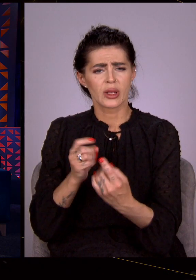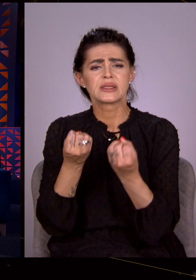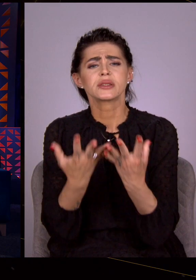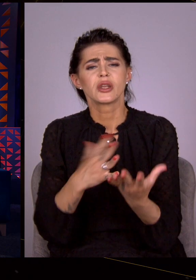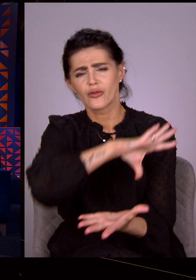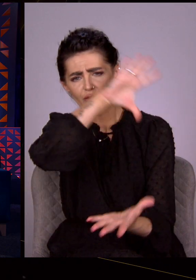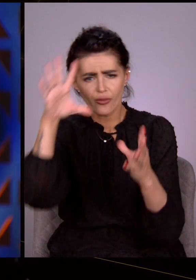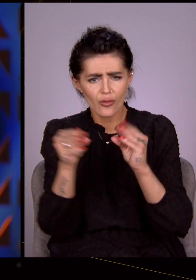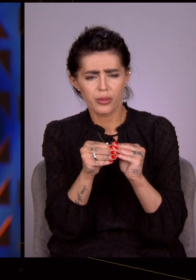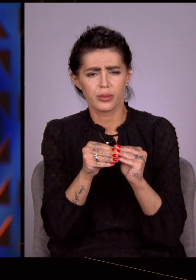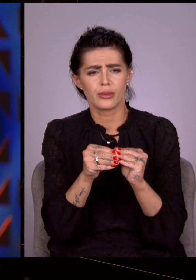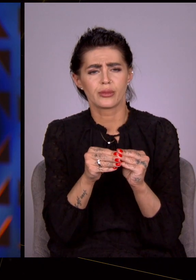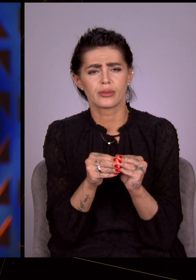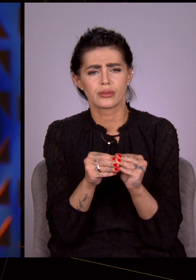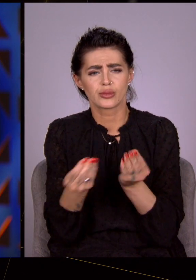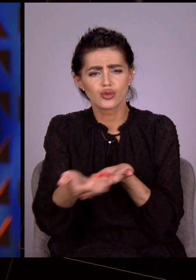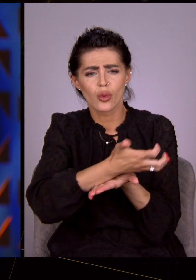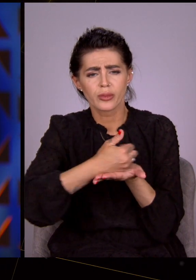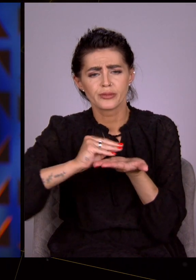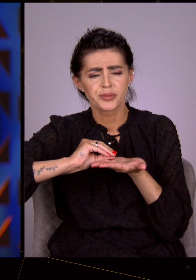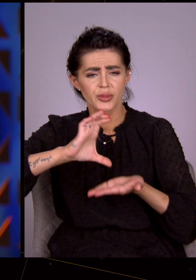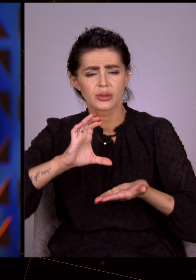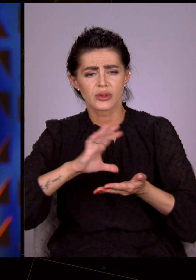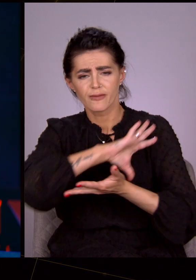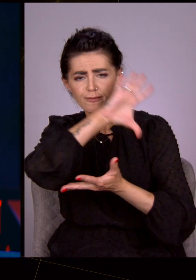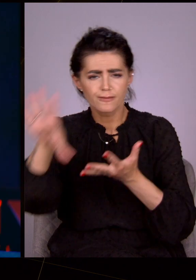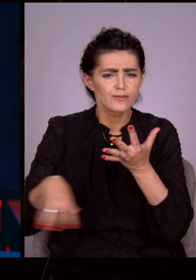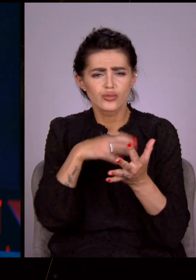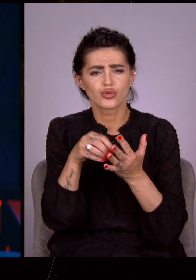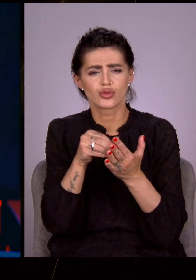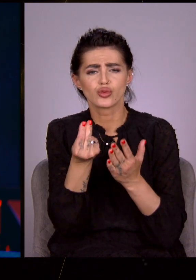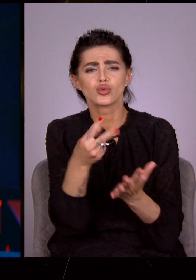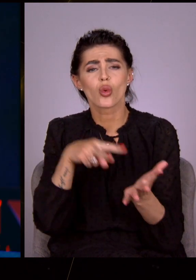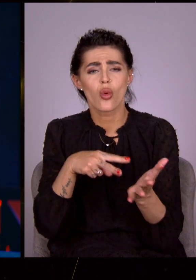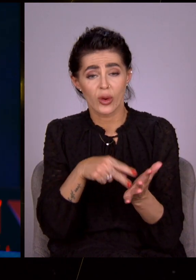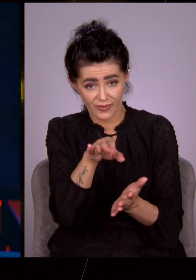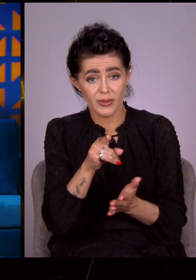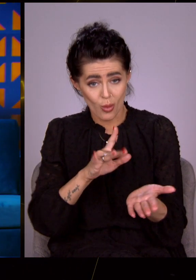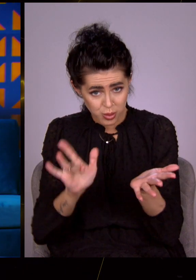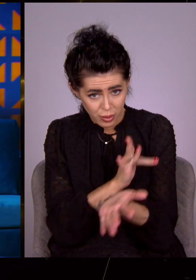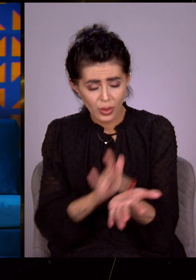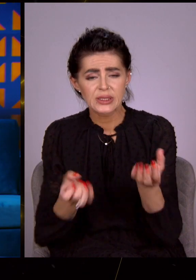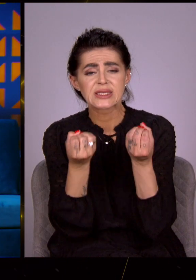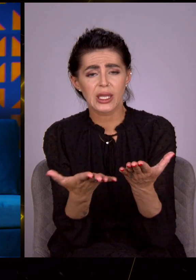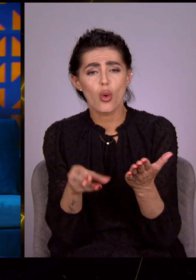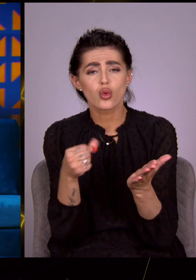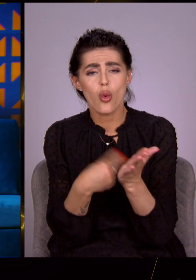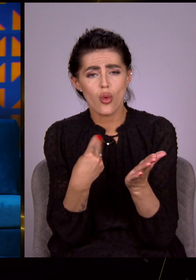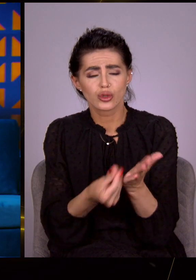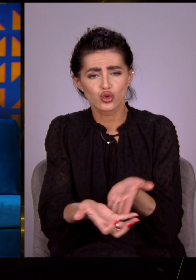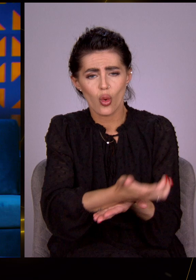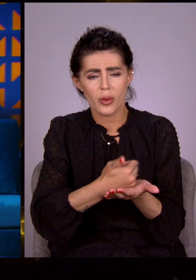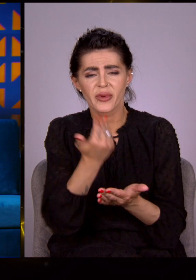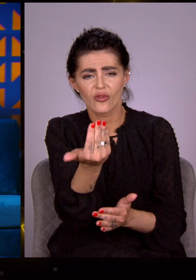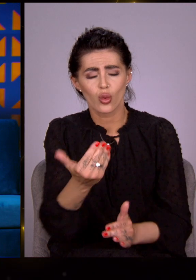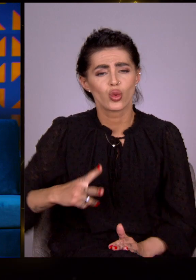взагалом вийшло? Ну, там ви ж під ви ж бухгалтер, бухгалтер. От скажіть, скільки грошей назбирала ваша